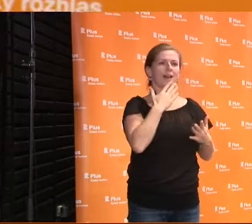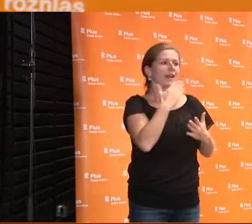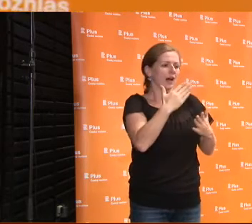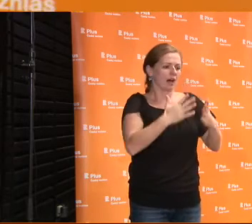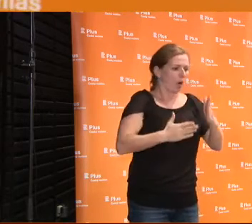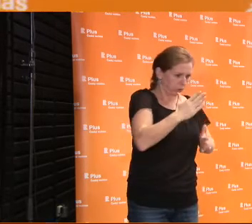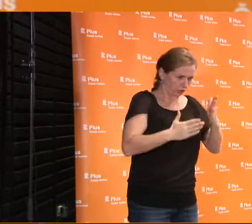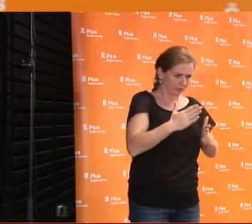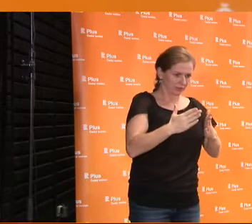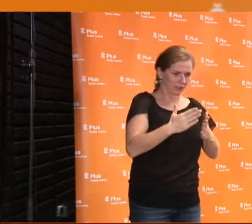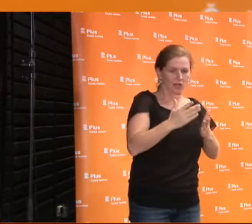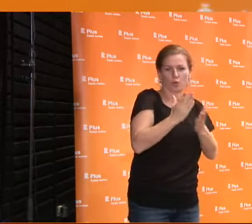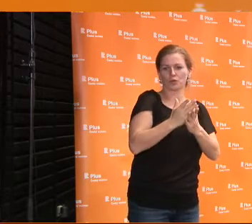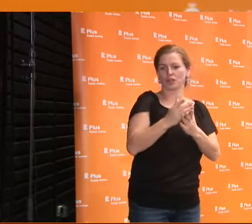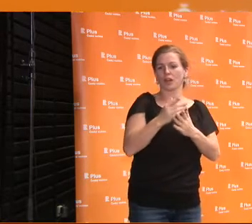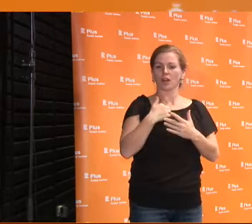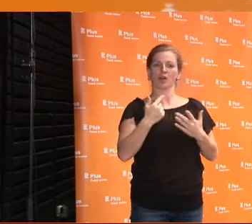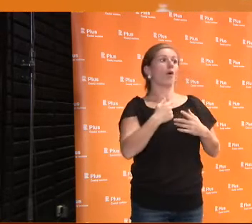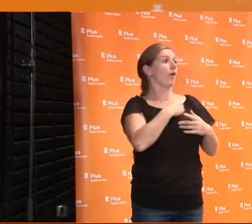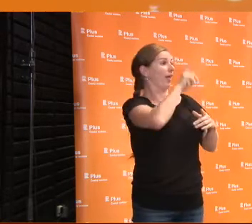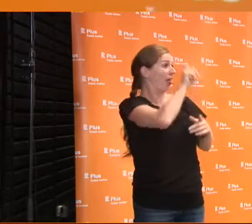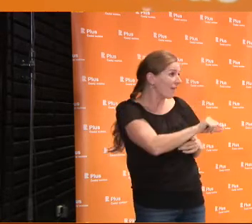být konkurenceschopní kvůli levné pracovní síle?